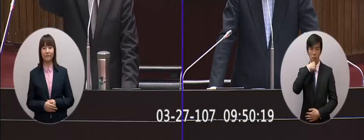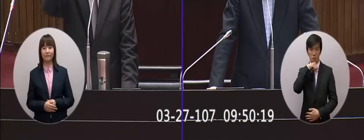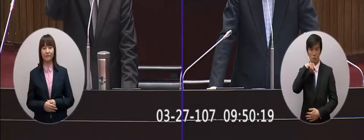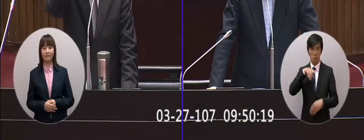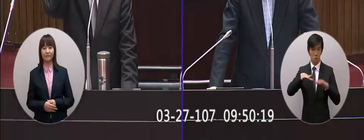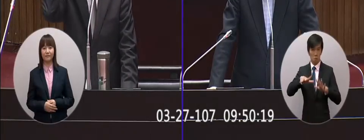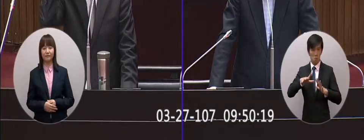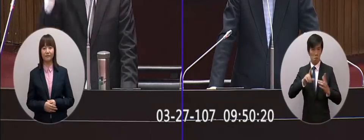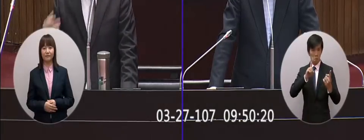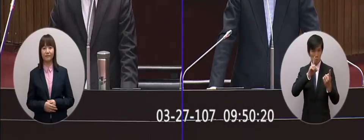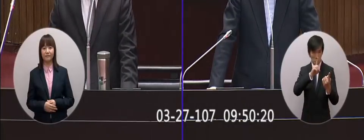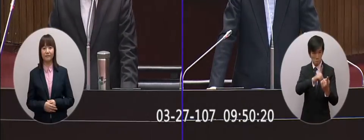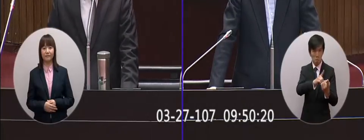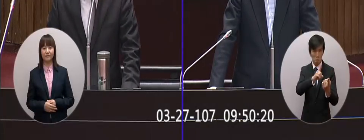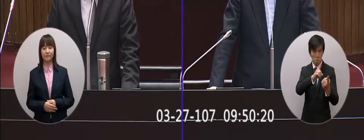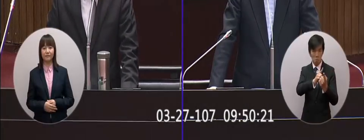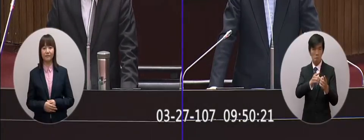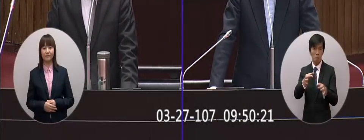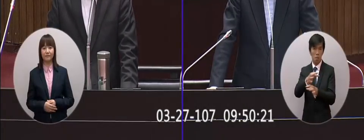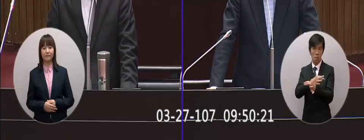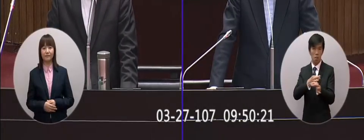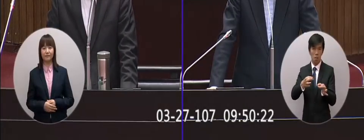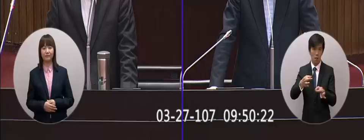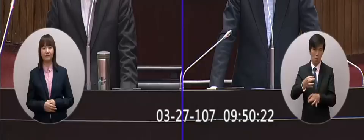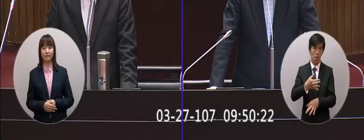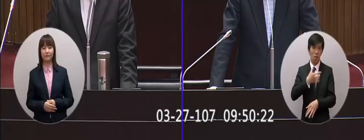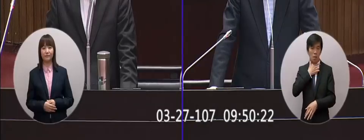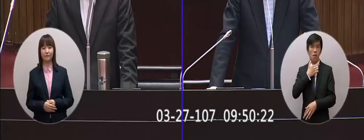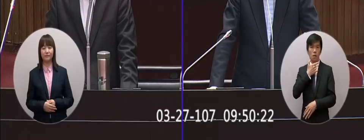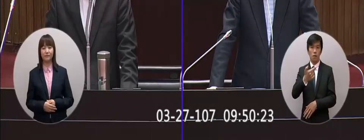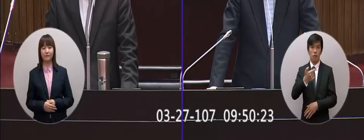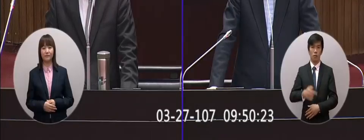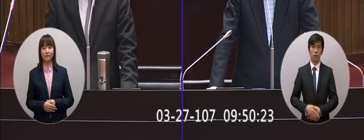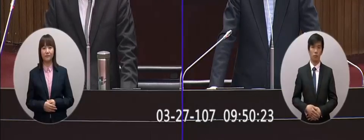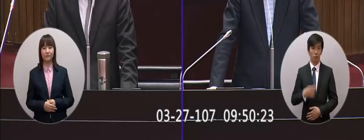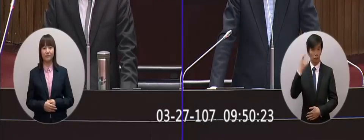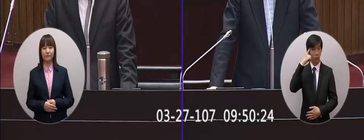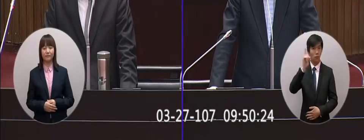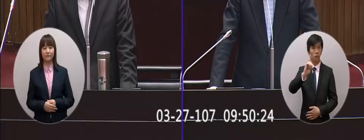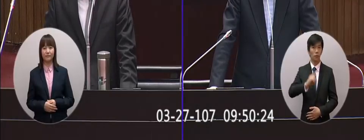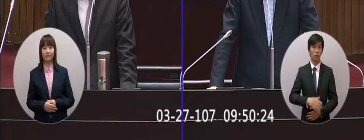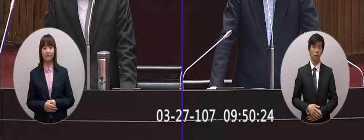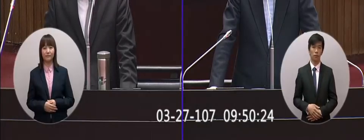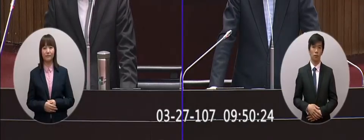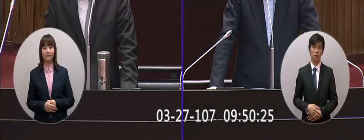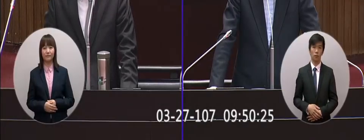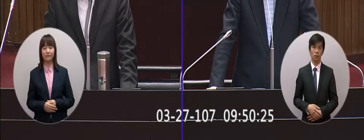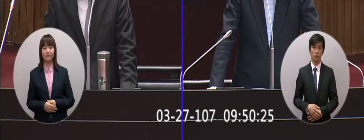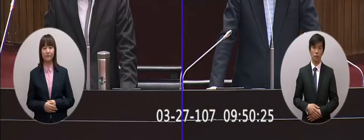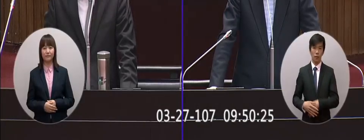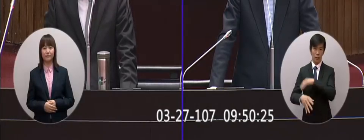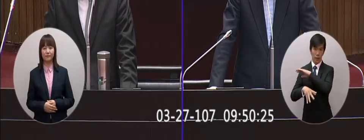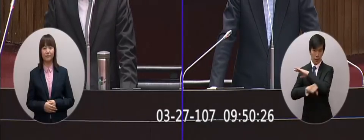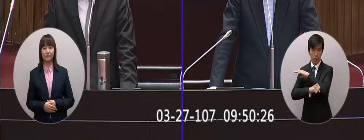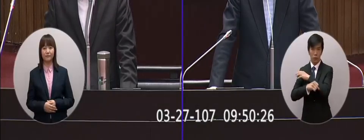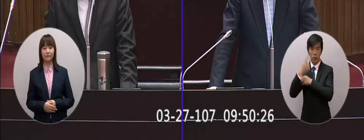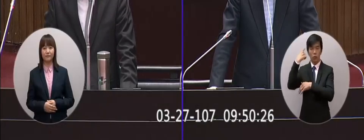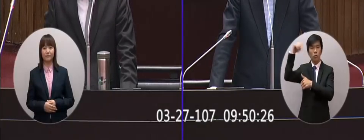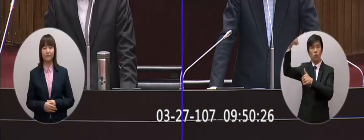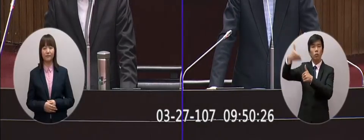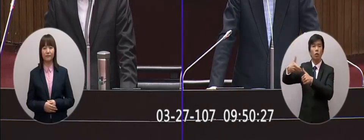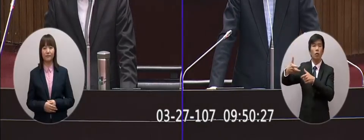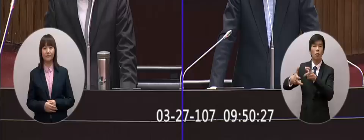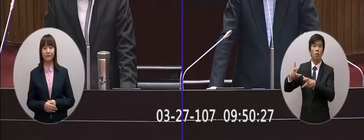前例的蓝领危机，也就是制造业啊， 我们基础的制造业、传统制